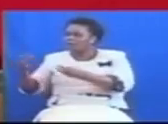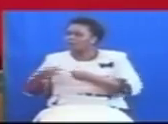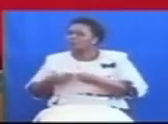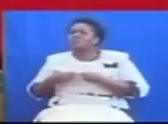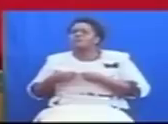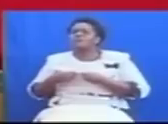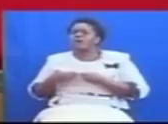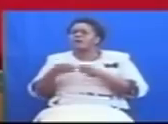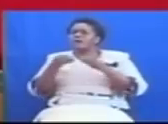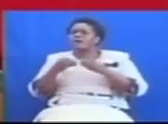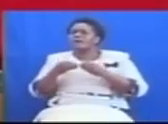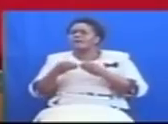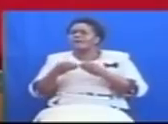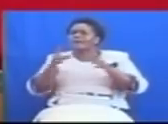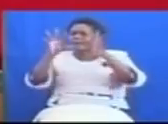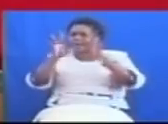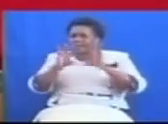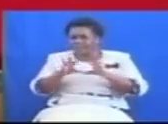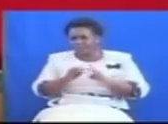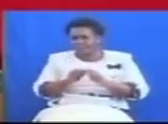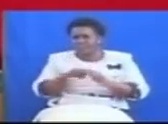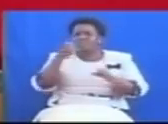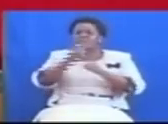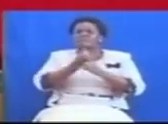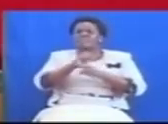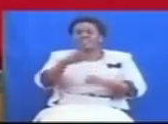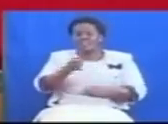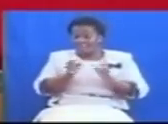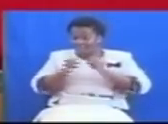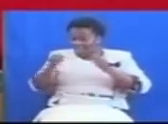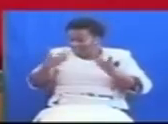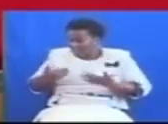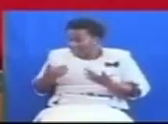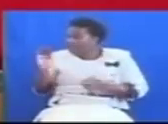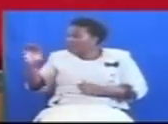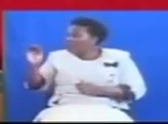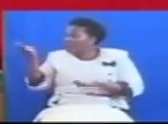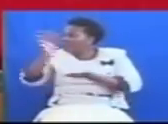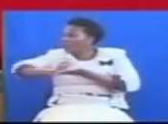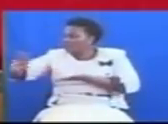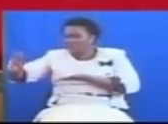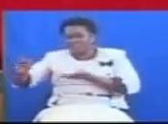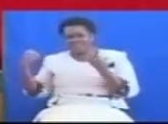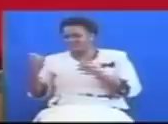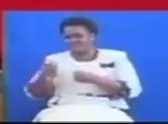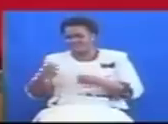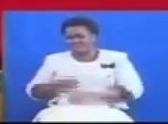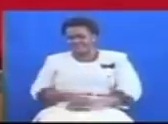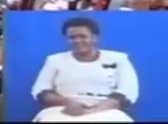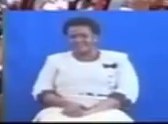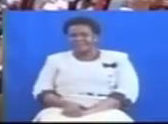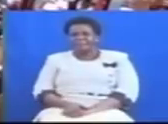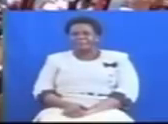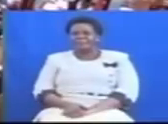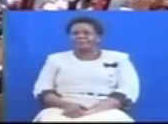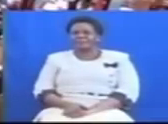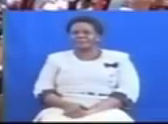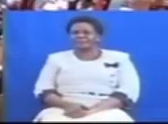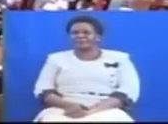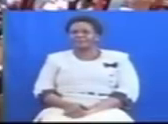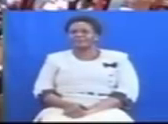kusema sasa hivi kwamba tunalirudisha kwa wananchi wakati msajili wa hazina bado anafanyia kazi mashamba hayo.